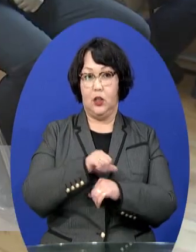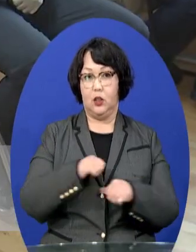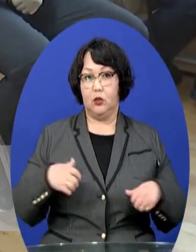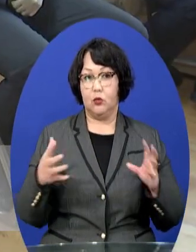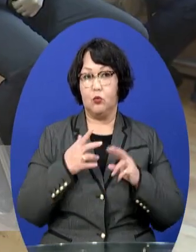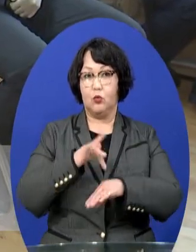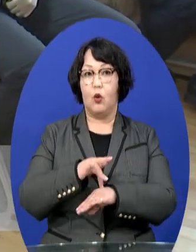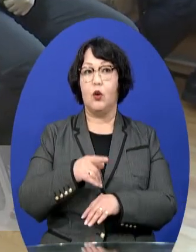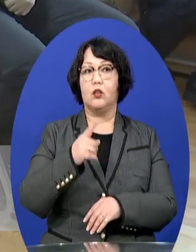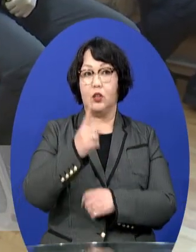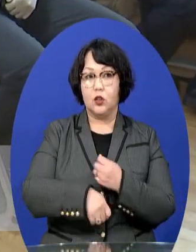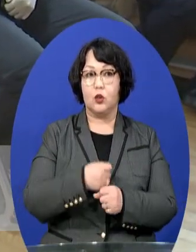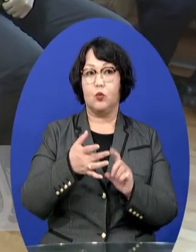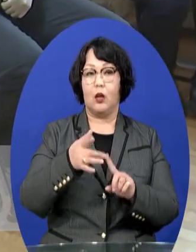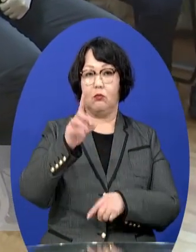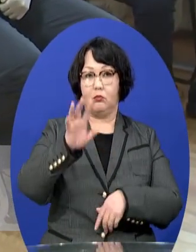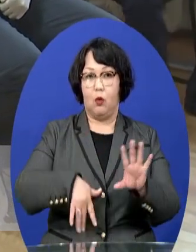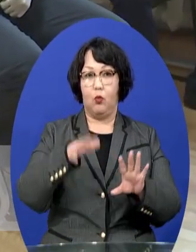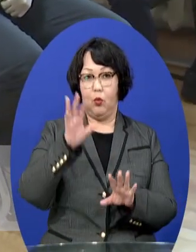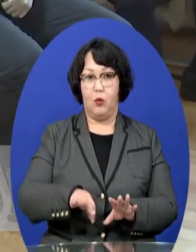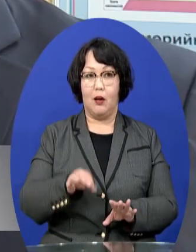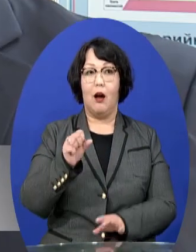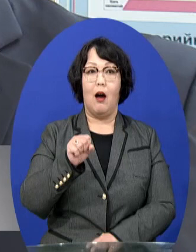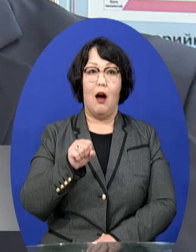жилдээ дунджаар 15% алдагдал хүлээдэг байна.